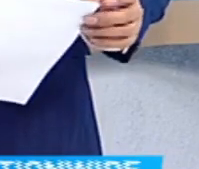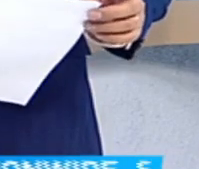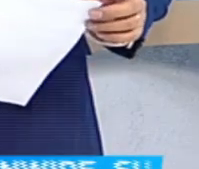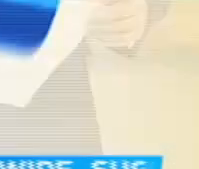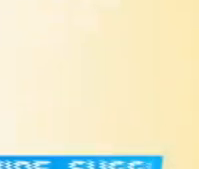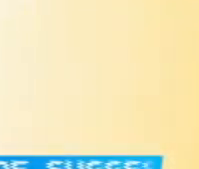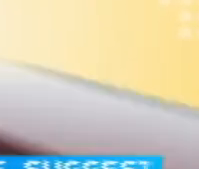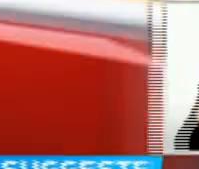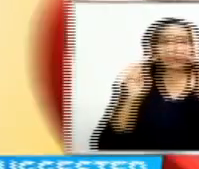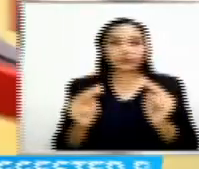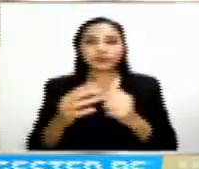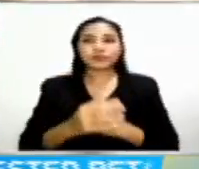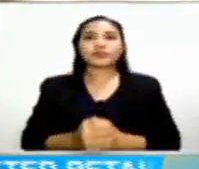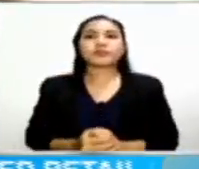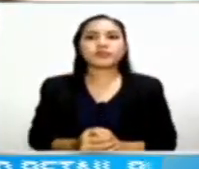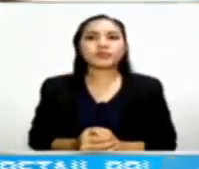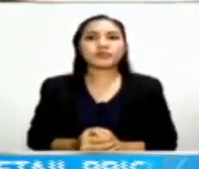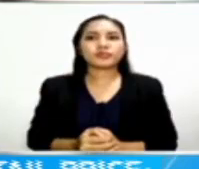Agustin.